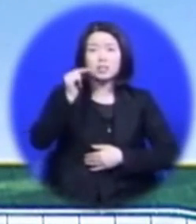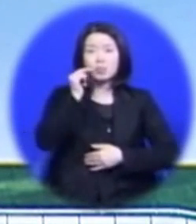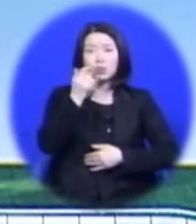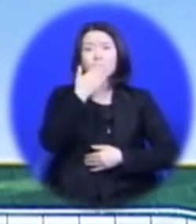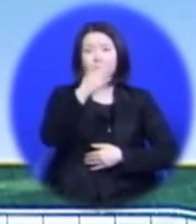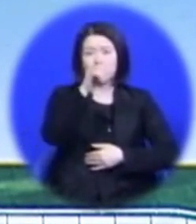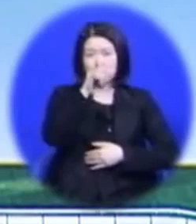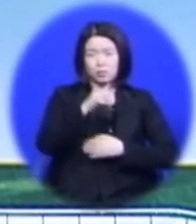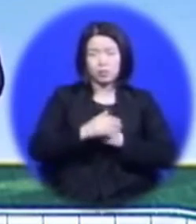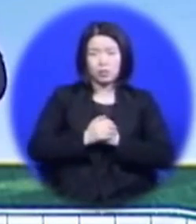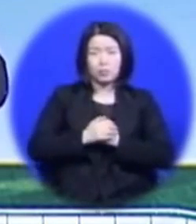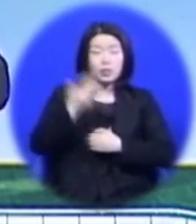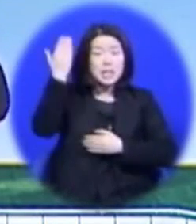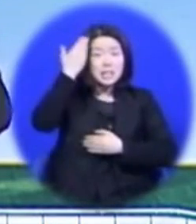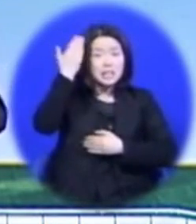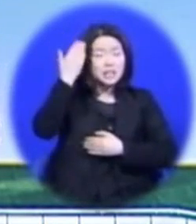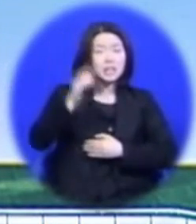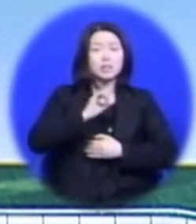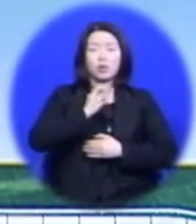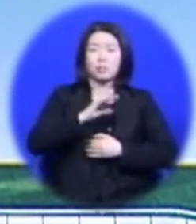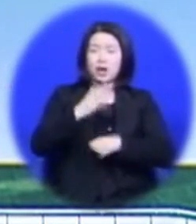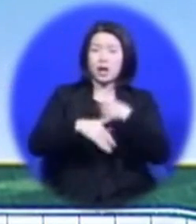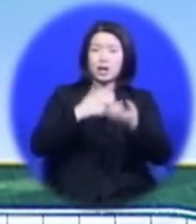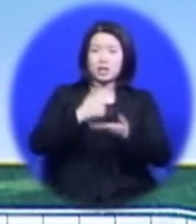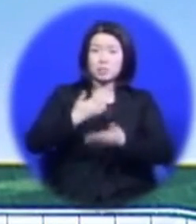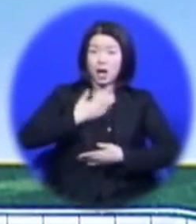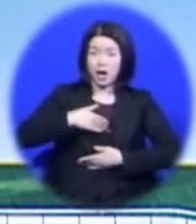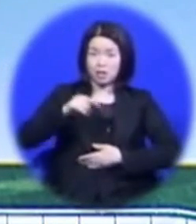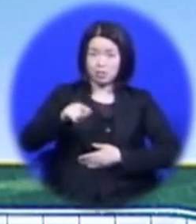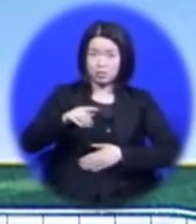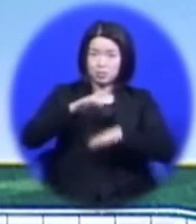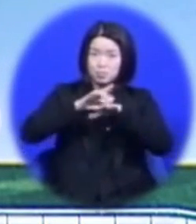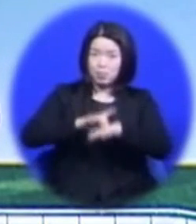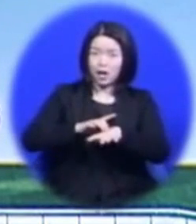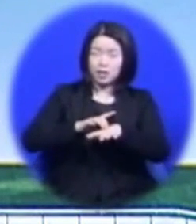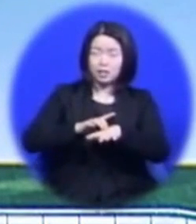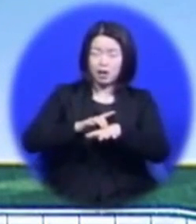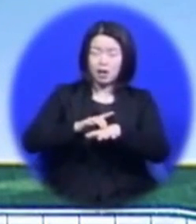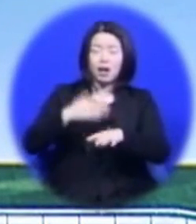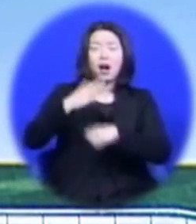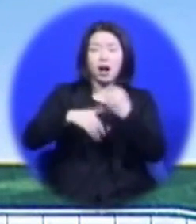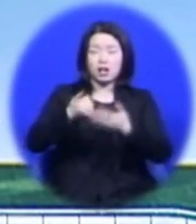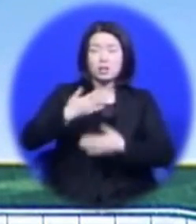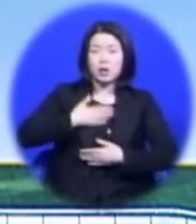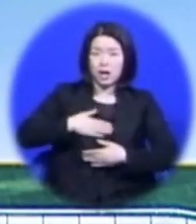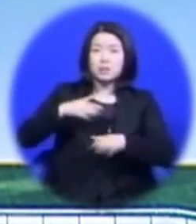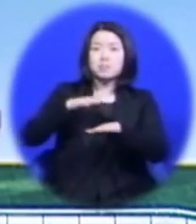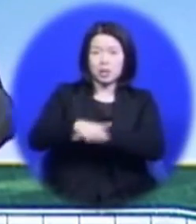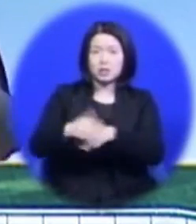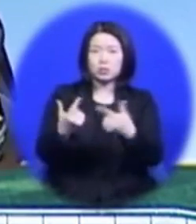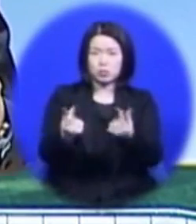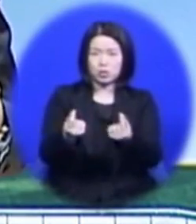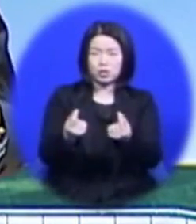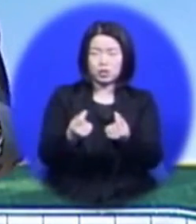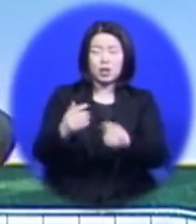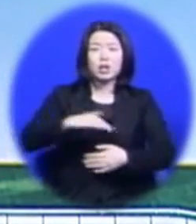있습니다. 지식으로만 하나님을 아는 것은 마귀가 하나님을 아는 방식입니다. 우리